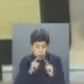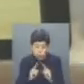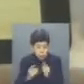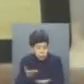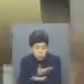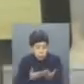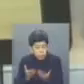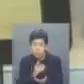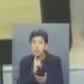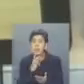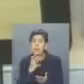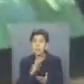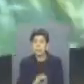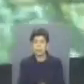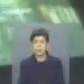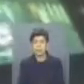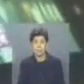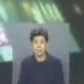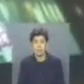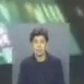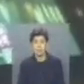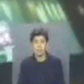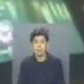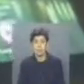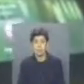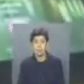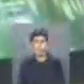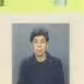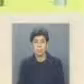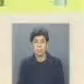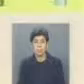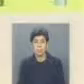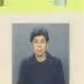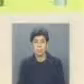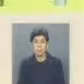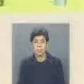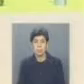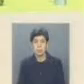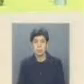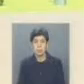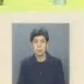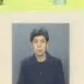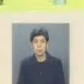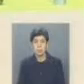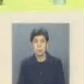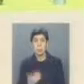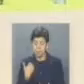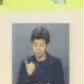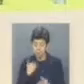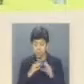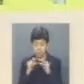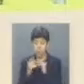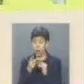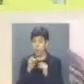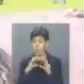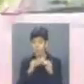าค่ะ ค่ะนอกจากนี้นะคะที่ประชุมคณะรัฐมนต